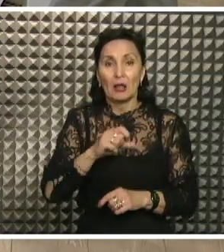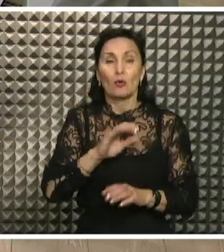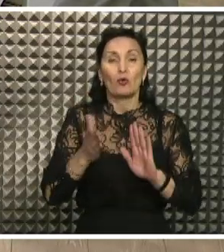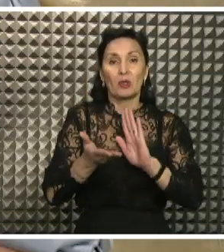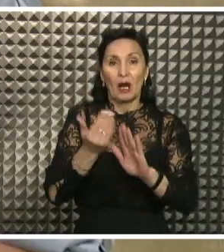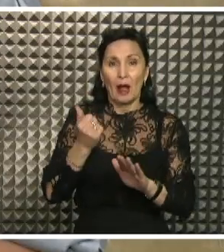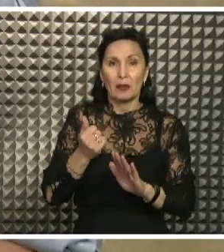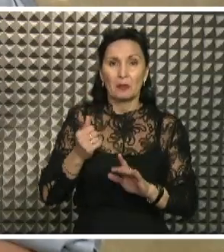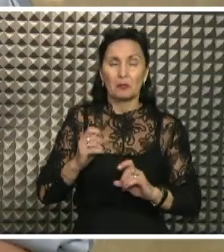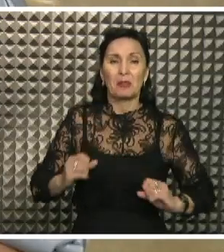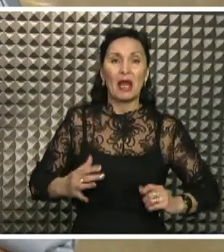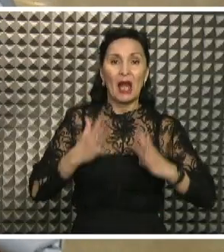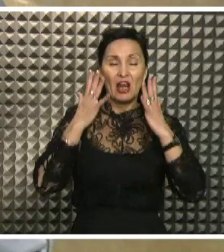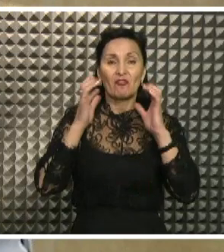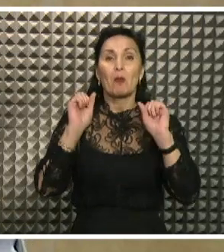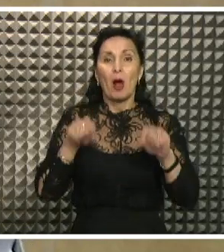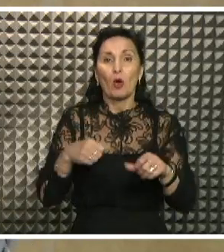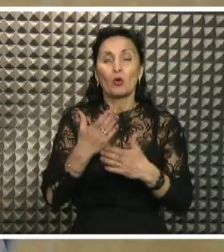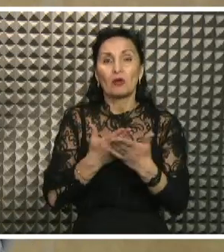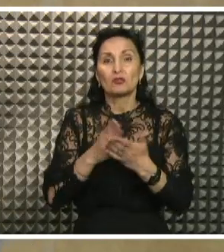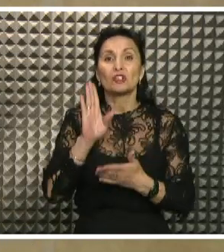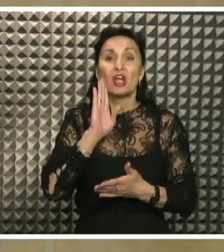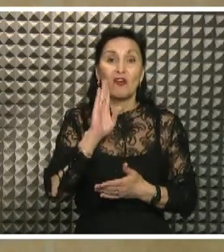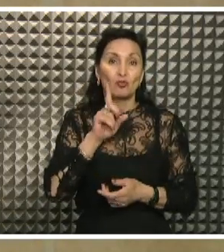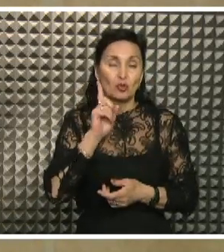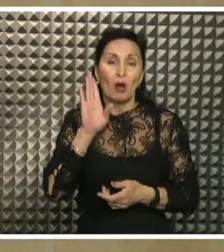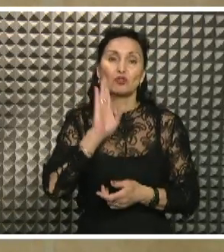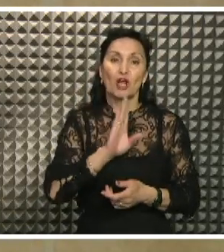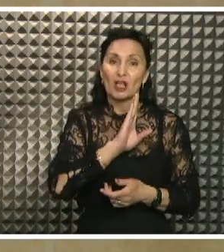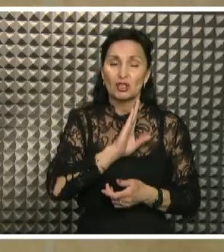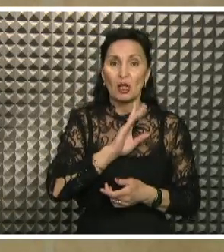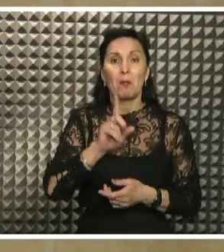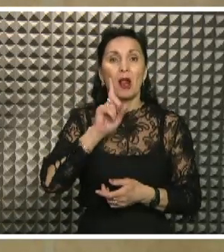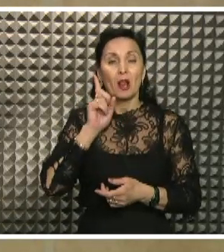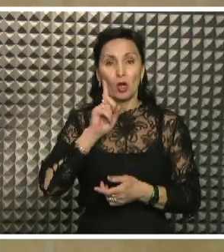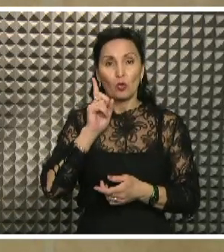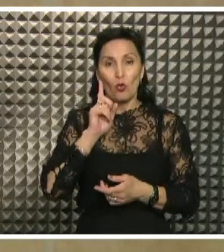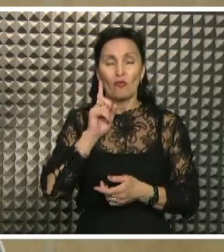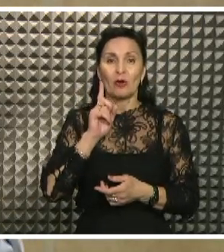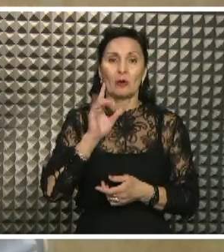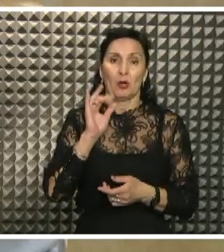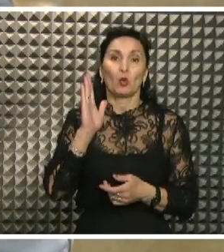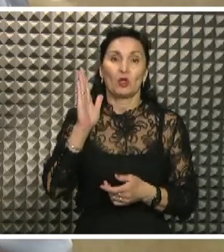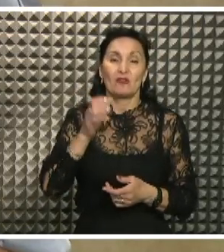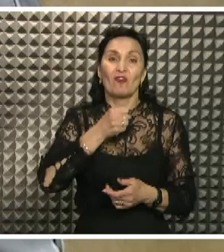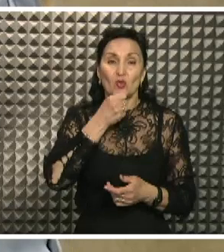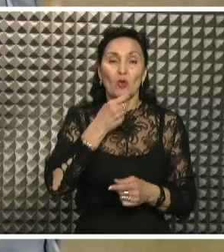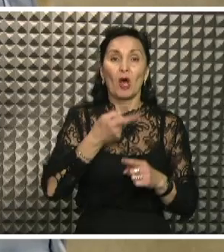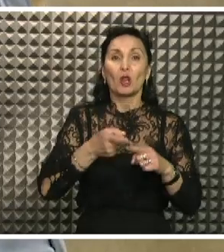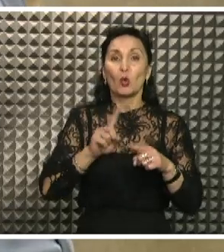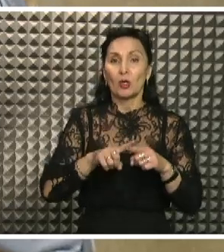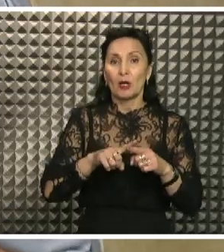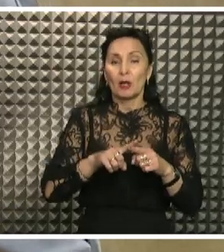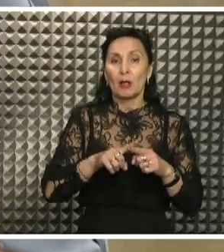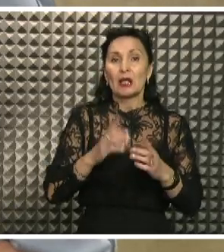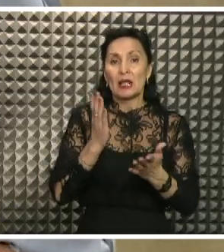приливы. Также я ее могу рекомендовать и девушкам, женщинам молодого репродуктивного возраста, у которых, предположим,